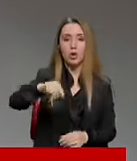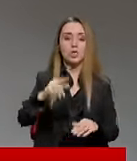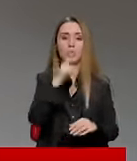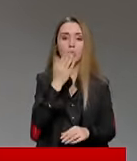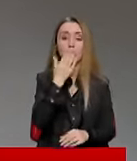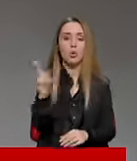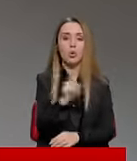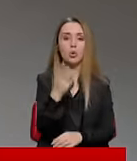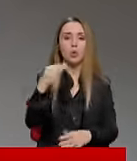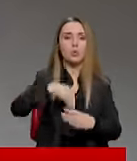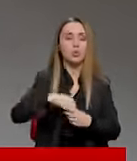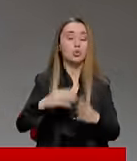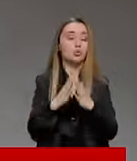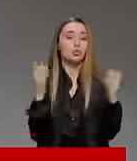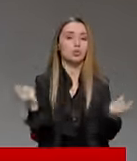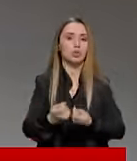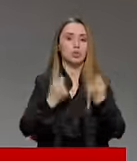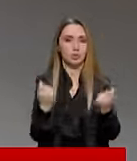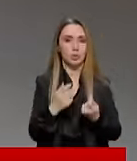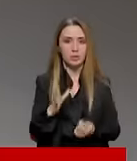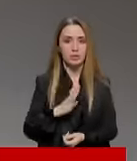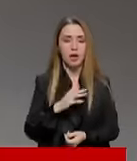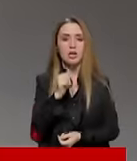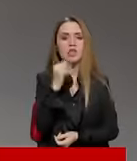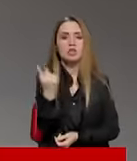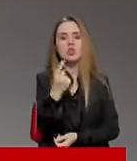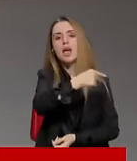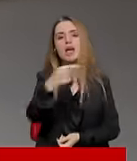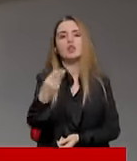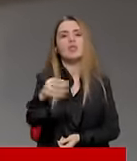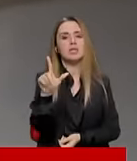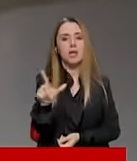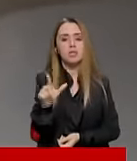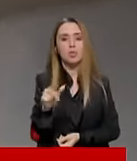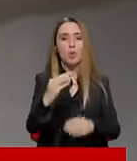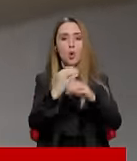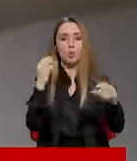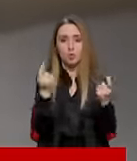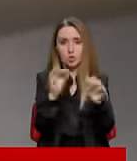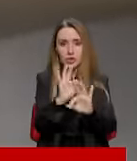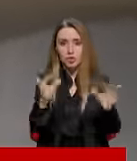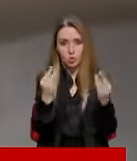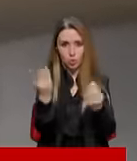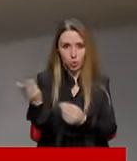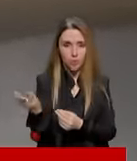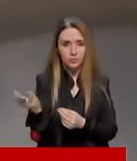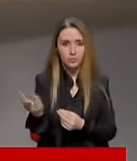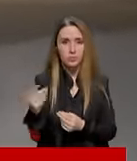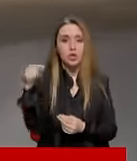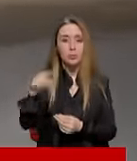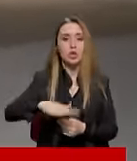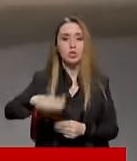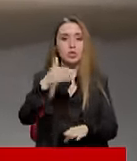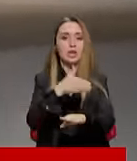için çok büyük çalışmalarımız var Hiçbir şeyden mahrum kalmasın otobüsleri ücretsiz kullanıyorlar bunları